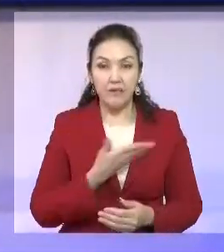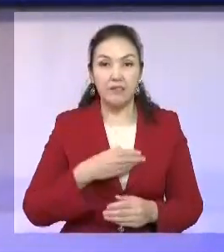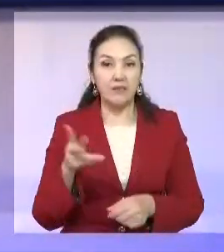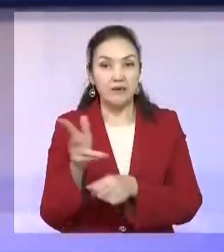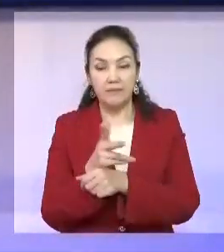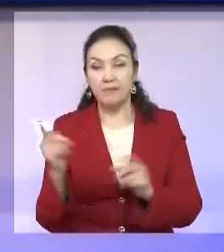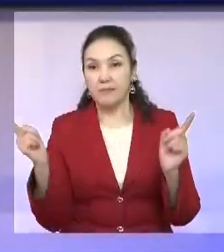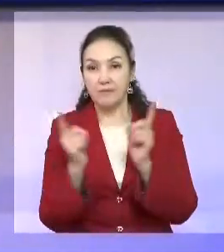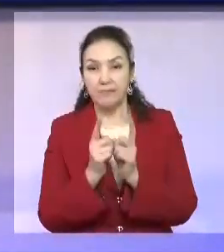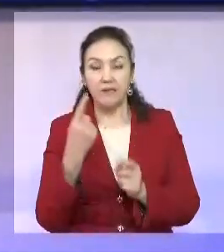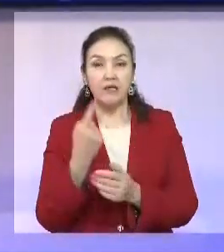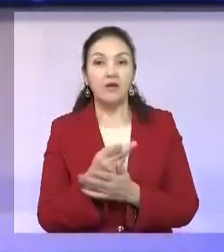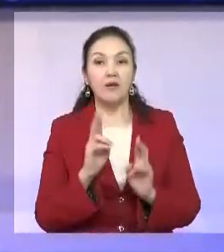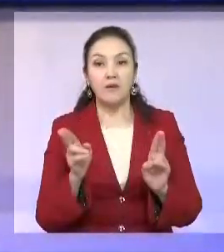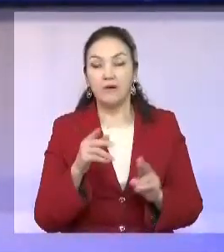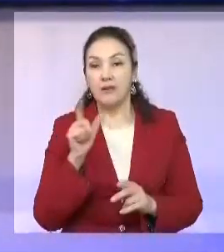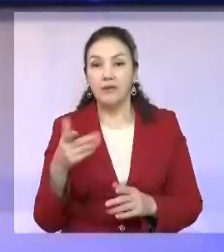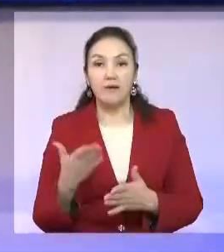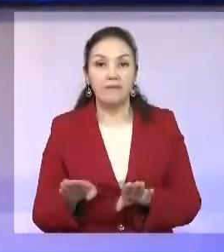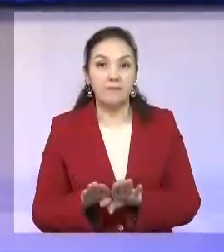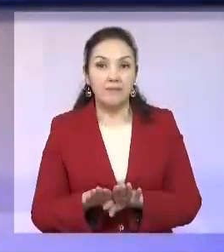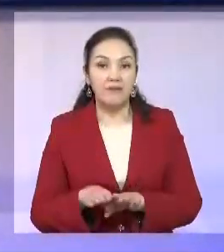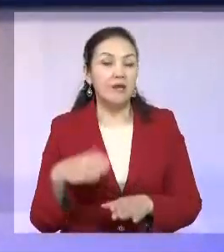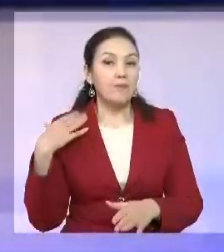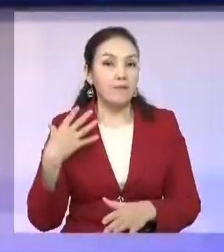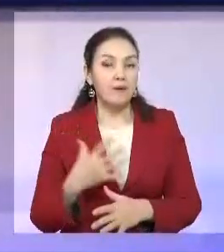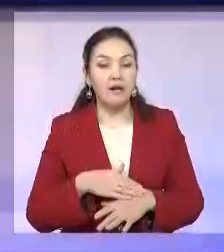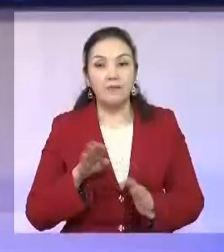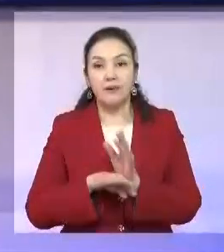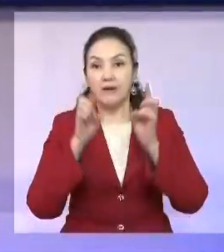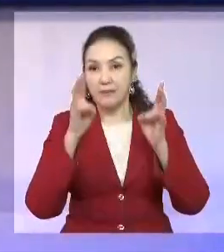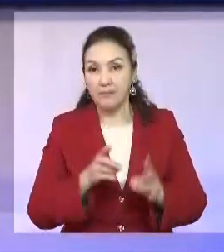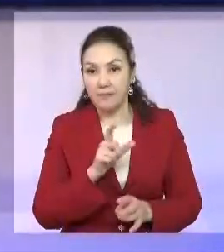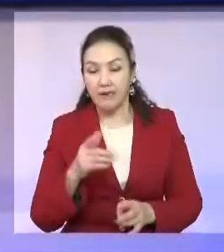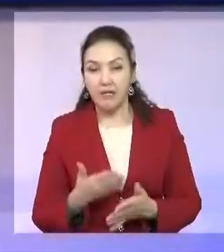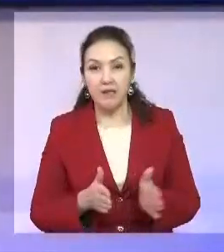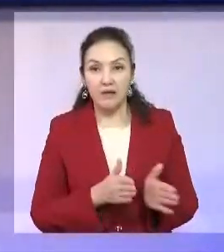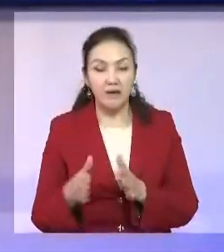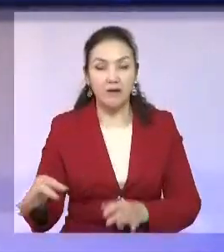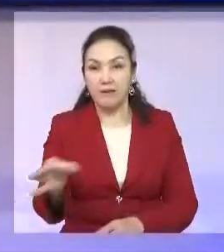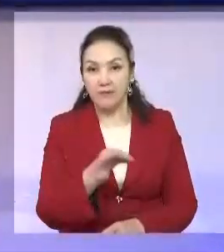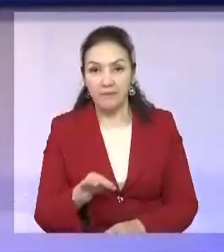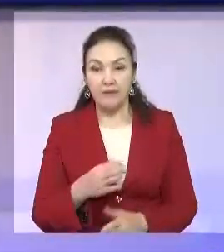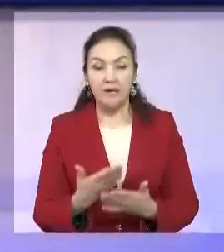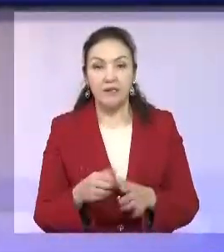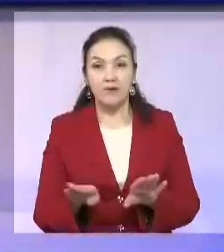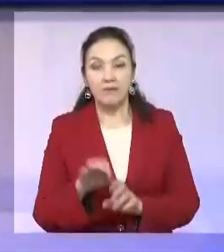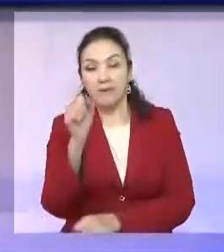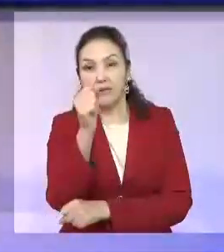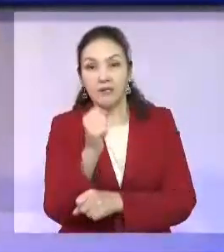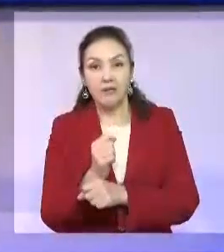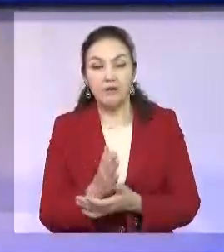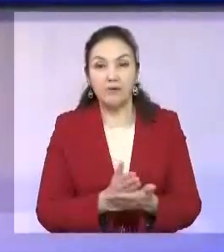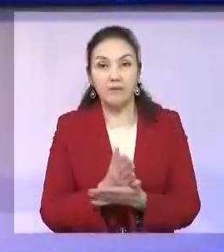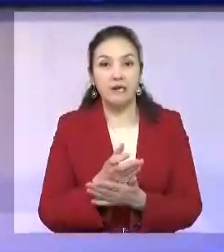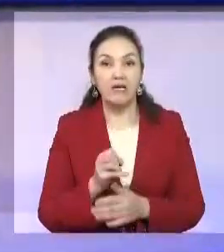съемочная группа встретилась с одним из тех людей, на чьи плечи ложится безопасность граждан на дорогах области. А именно сотрудником службы